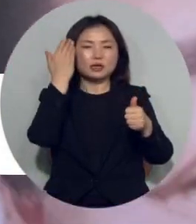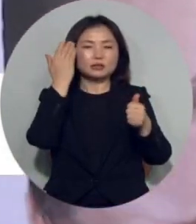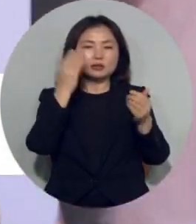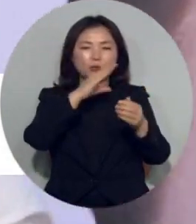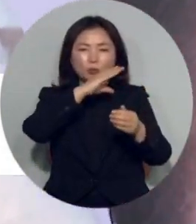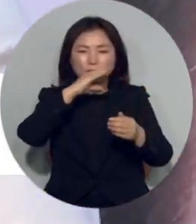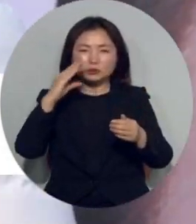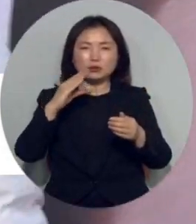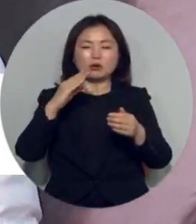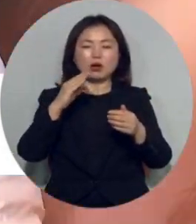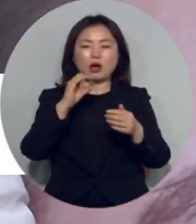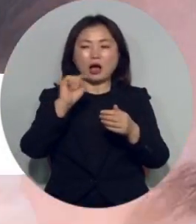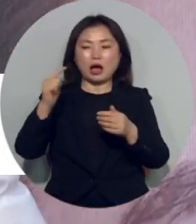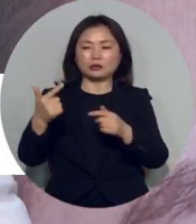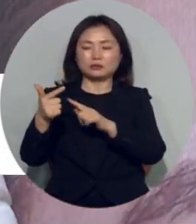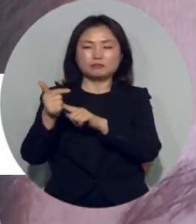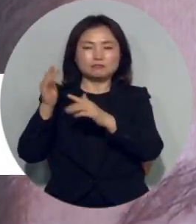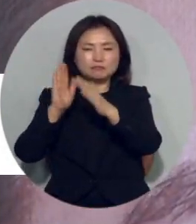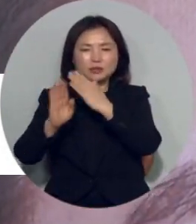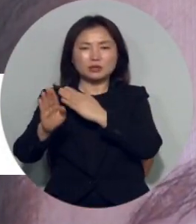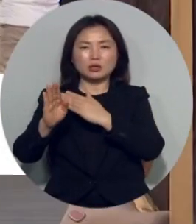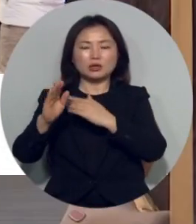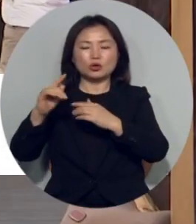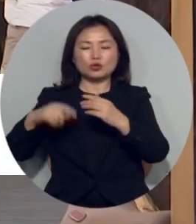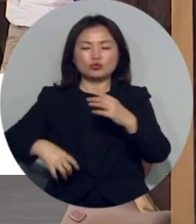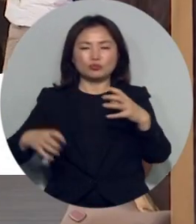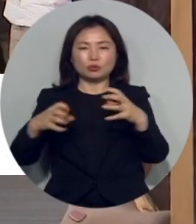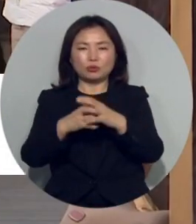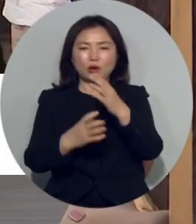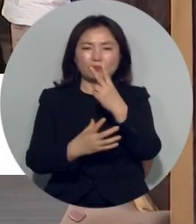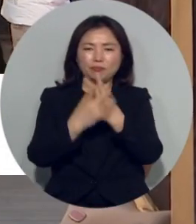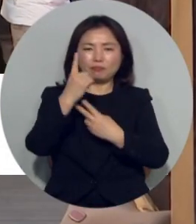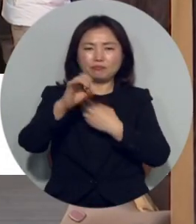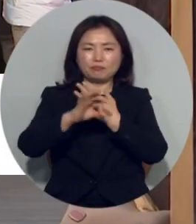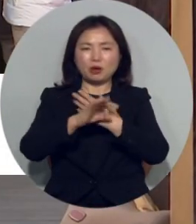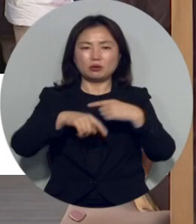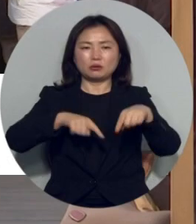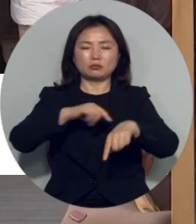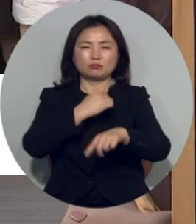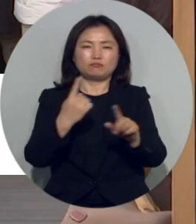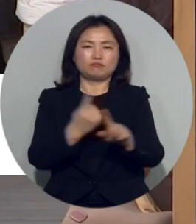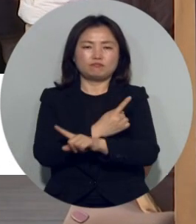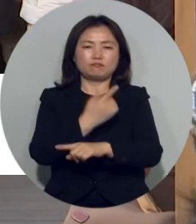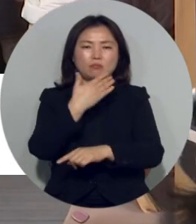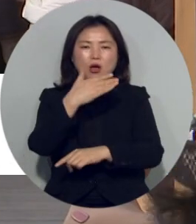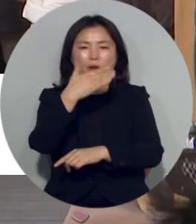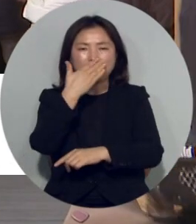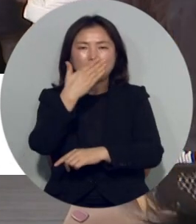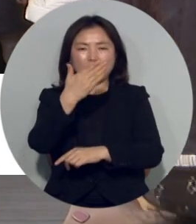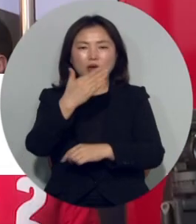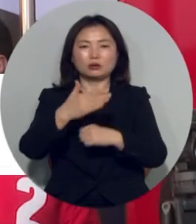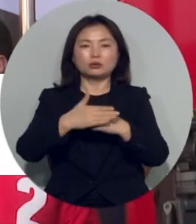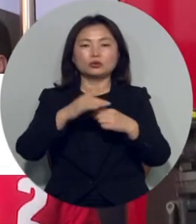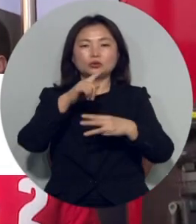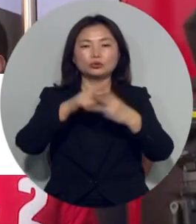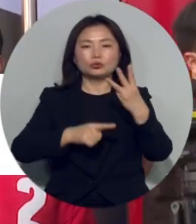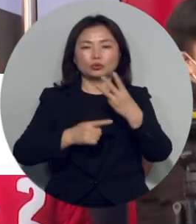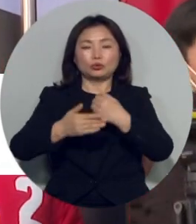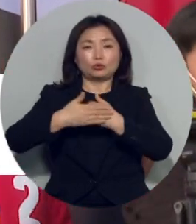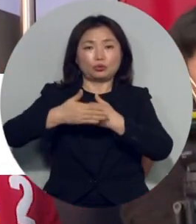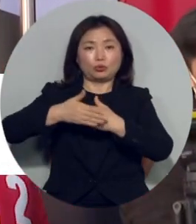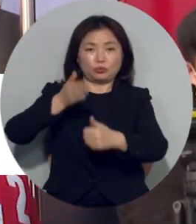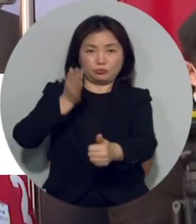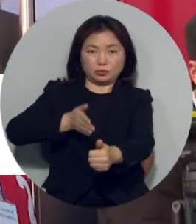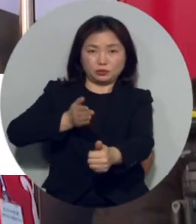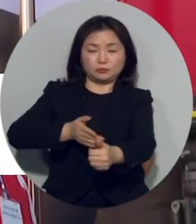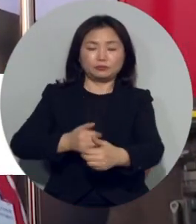공정, 안철수의 미래와 국민 통합이 합치면 반드시 정권 교체를 할 수 있다며 윤석열 후보를 지지해